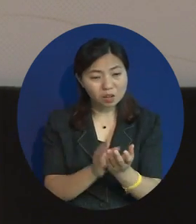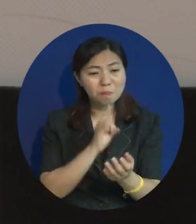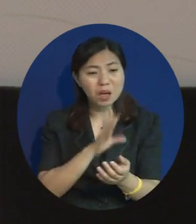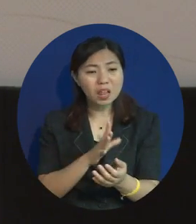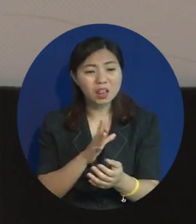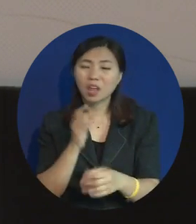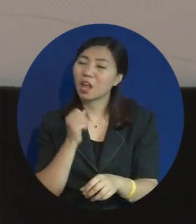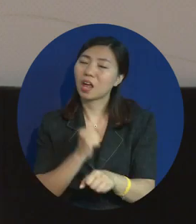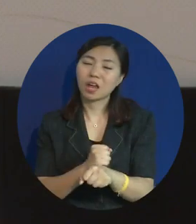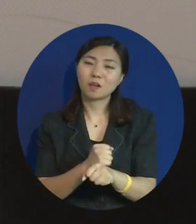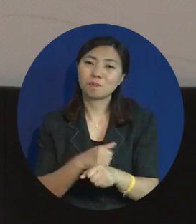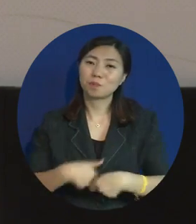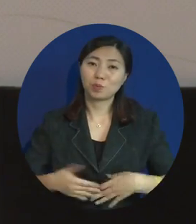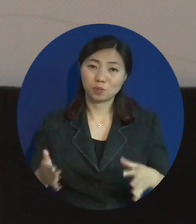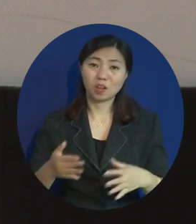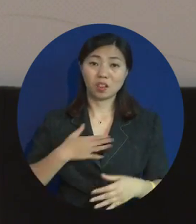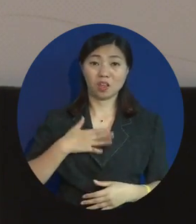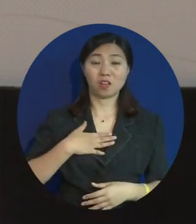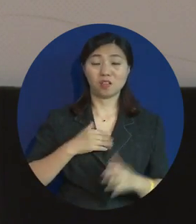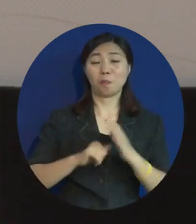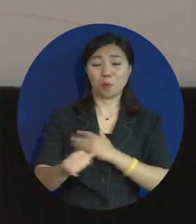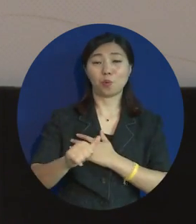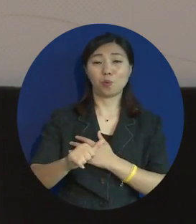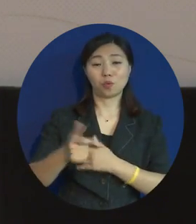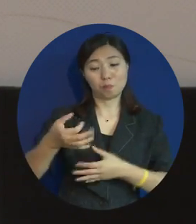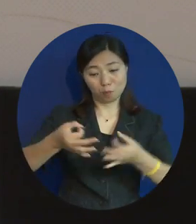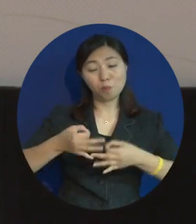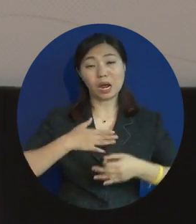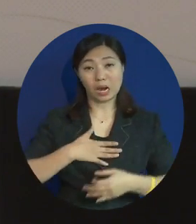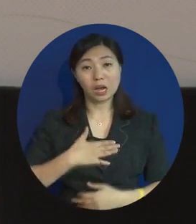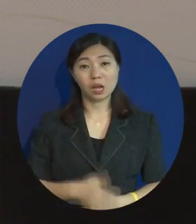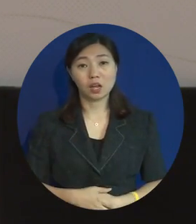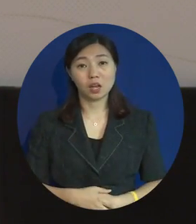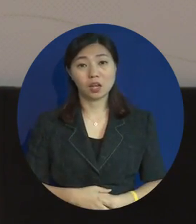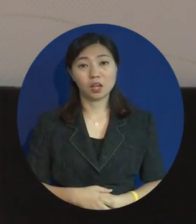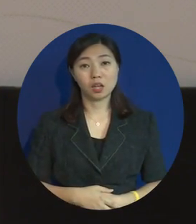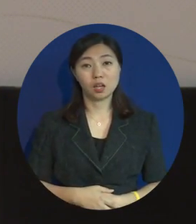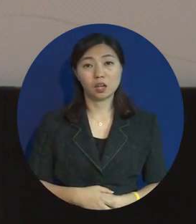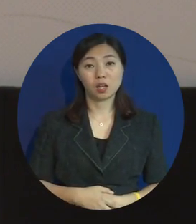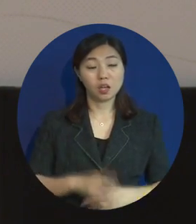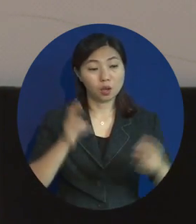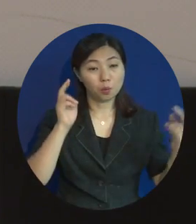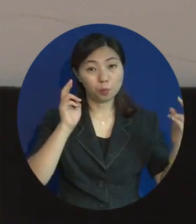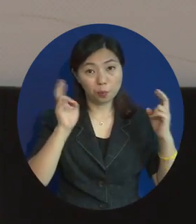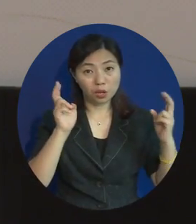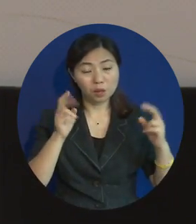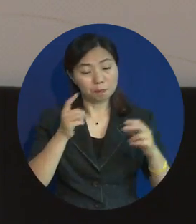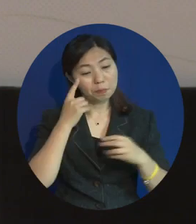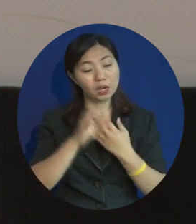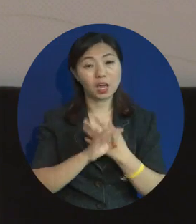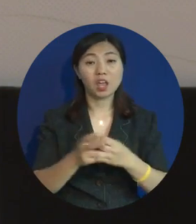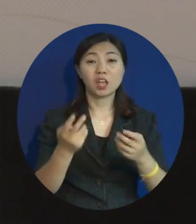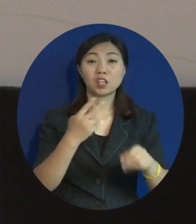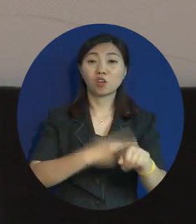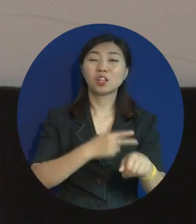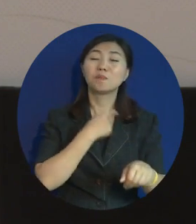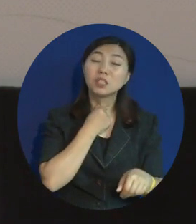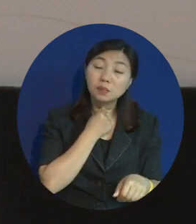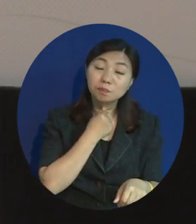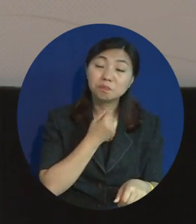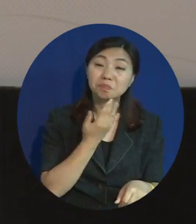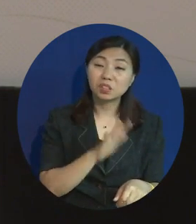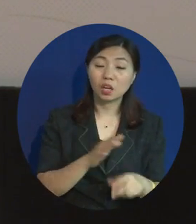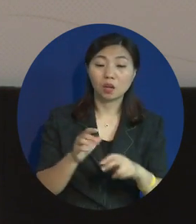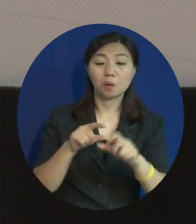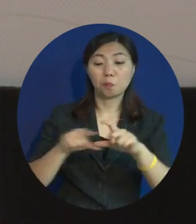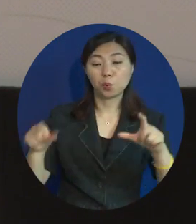대표적이야. 다른 방식으로 또 하는 거예요. 자기가 만약에 직장에 다니면, 나게 만약에 선생이 하고 싶은데 일반